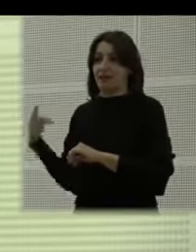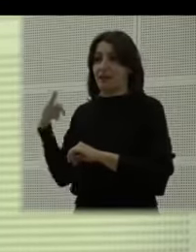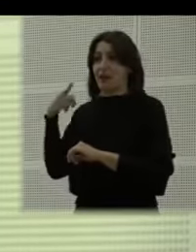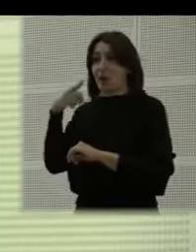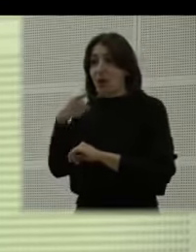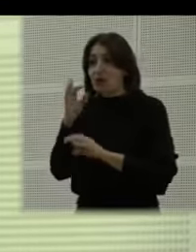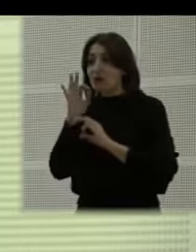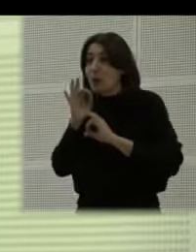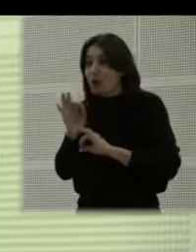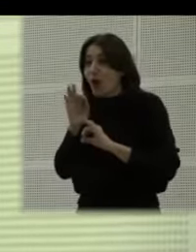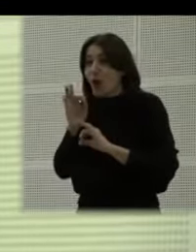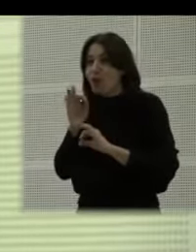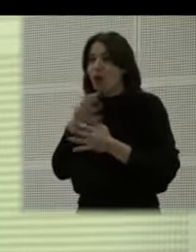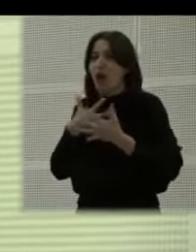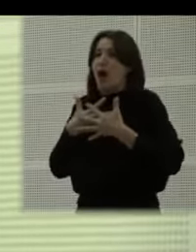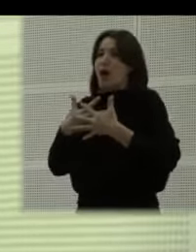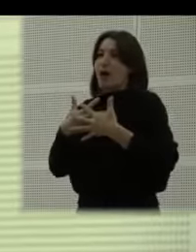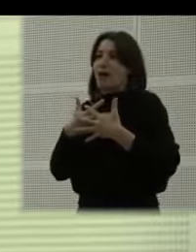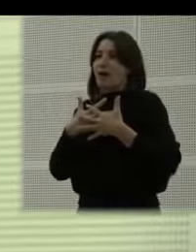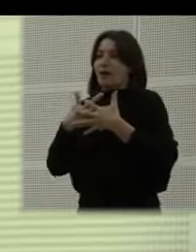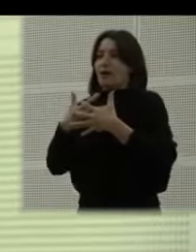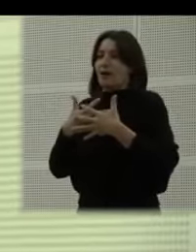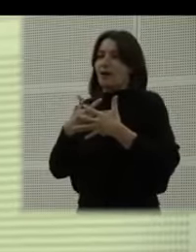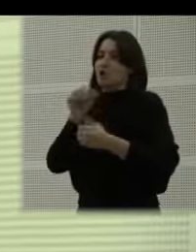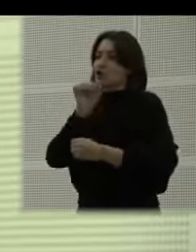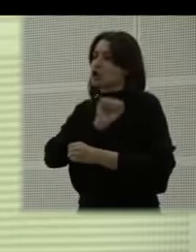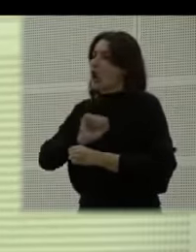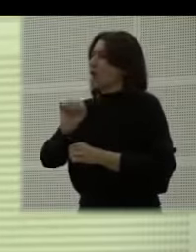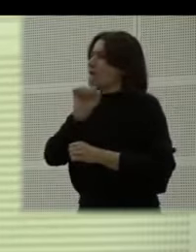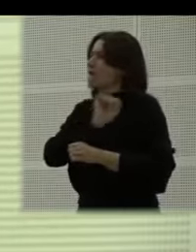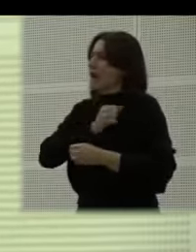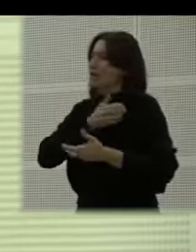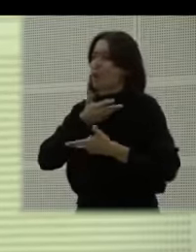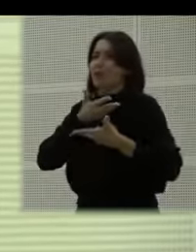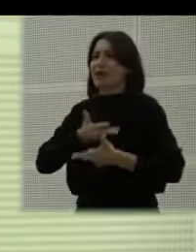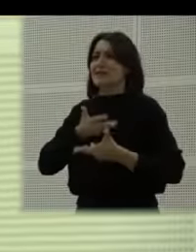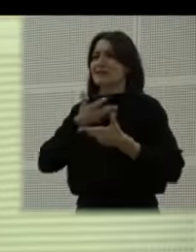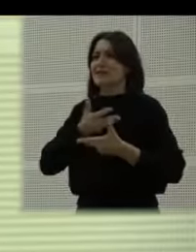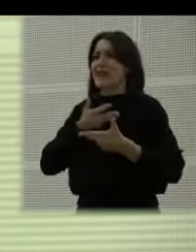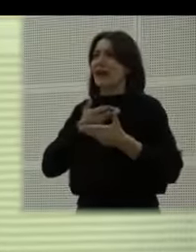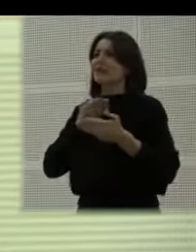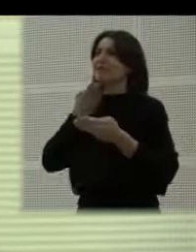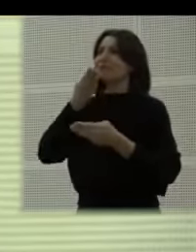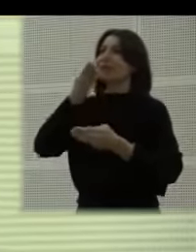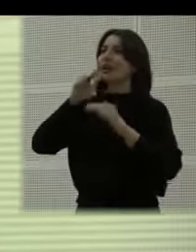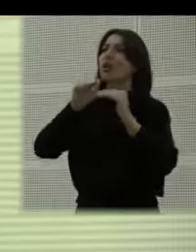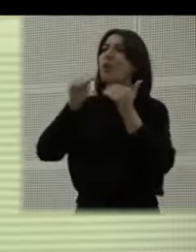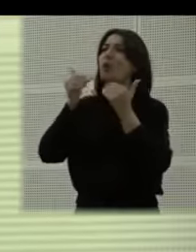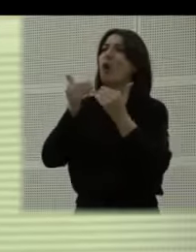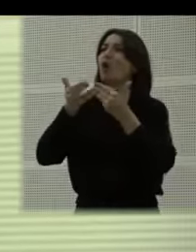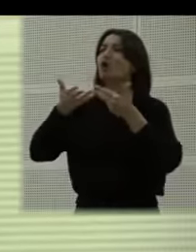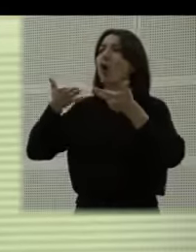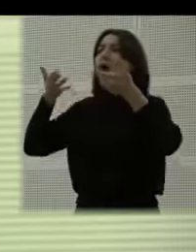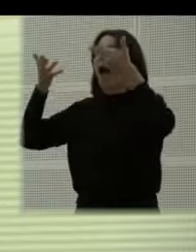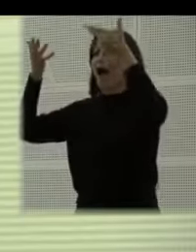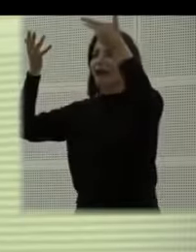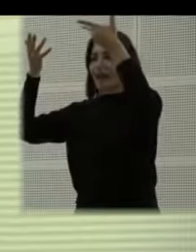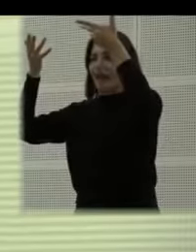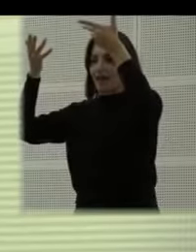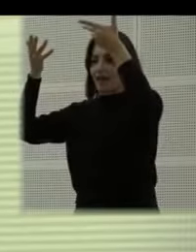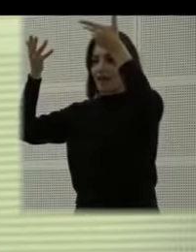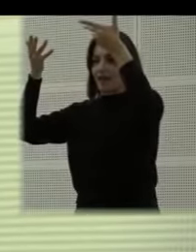aspirato. Hai sofferto duramente e sei ascesa al mondo delle creature aeree. Ma